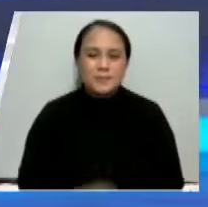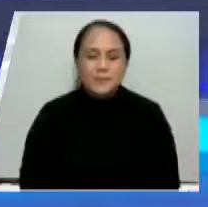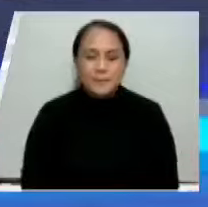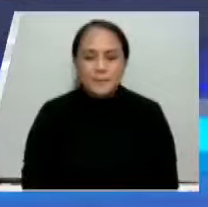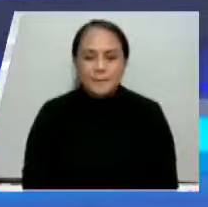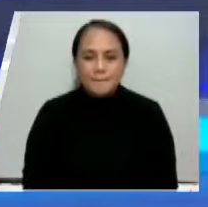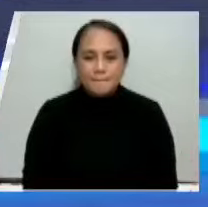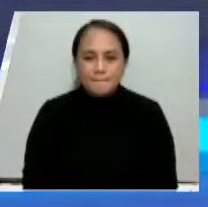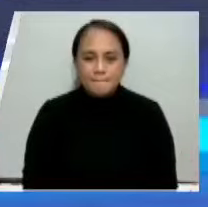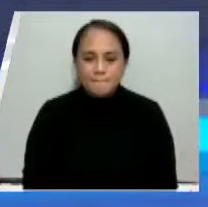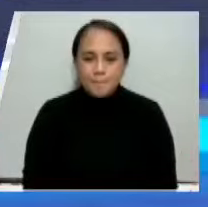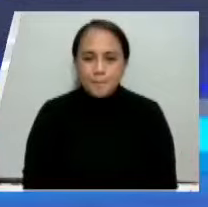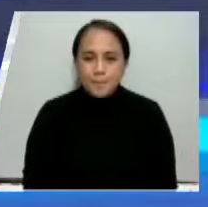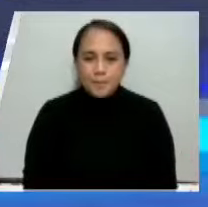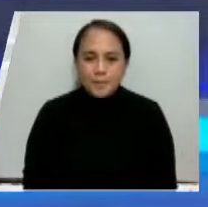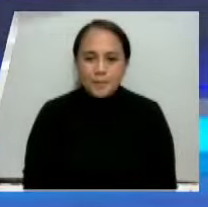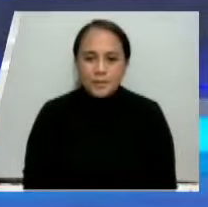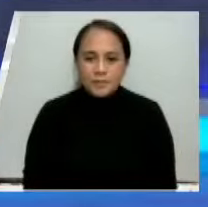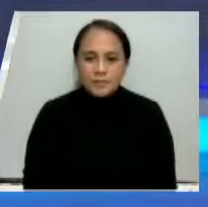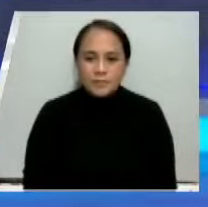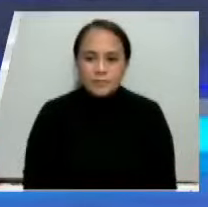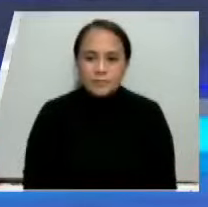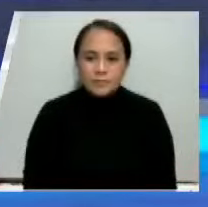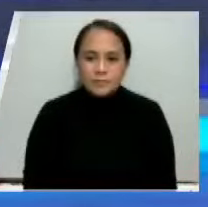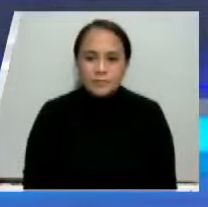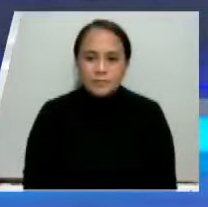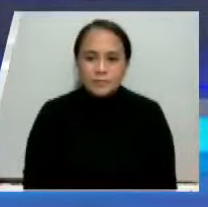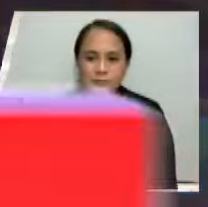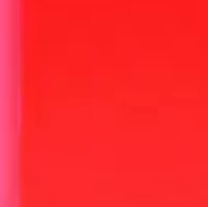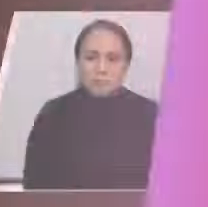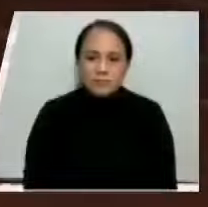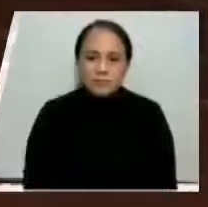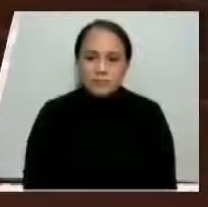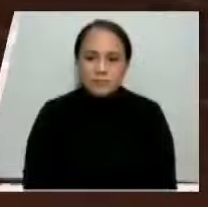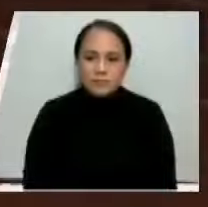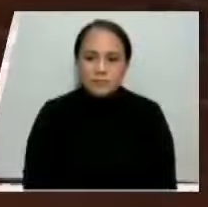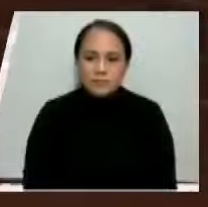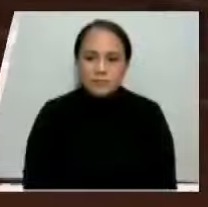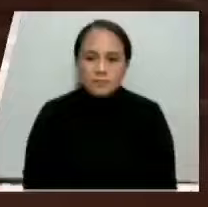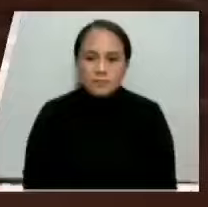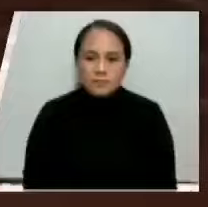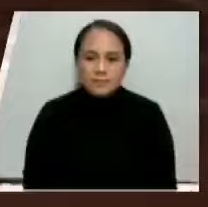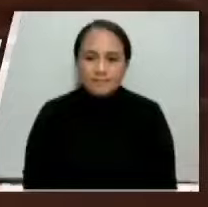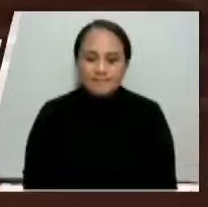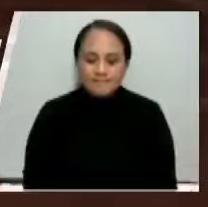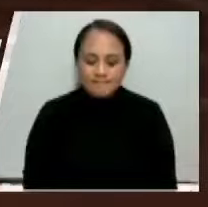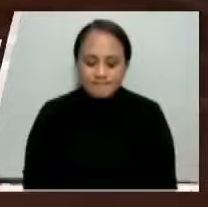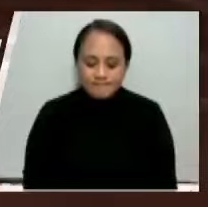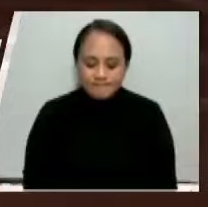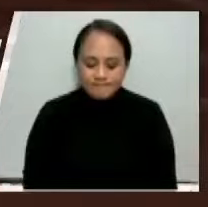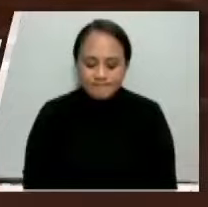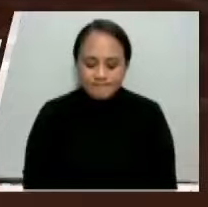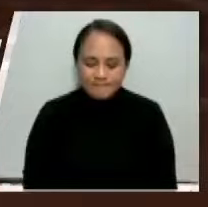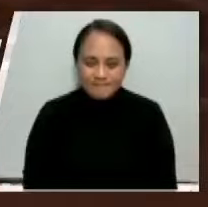Gabriel Galban ng GMA Regional TV 1 North Central Luzon. Jasmine!